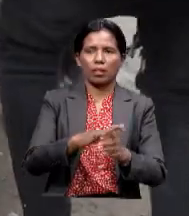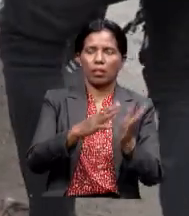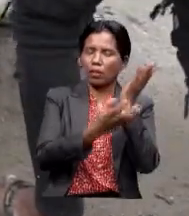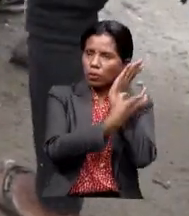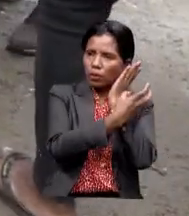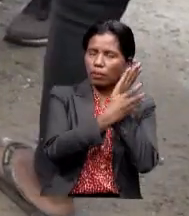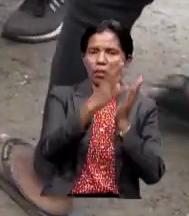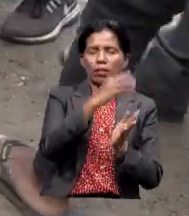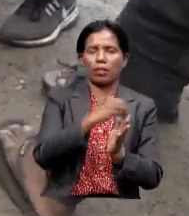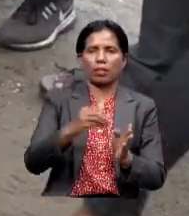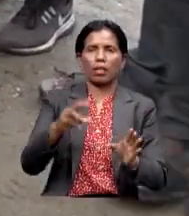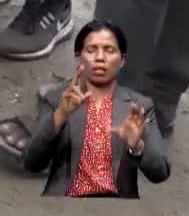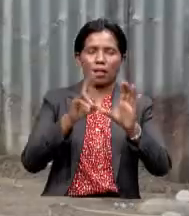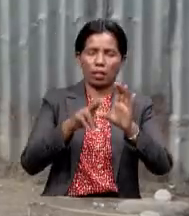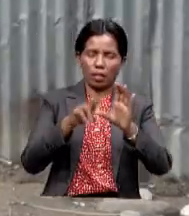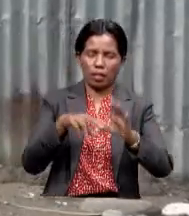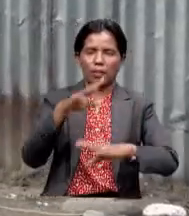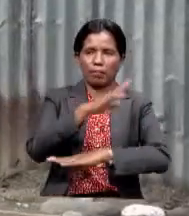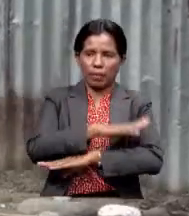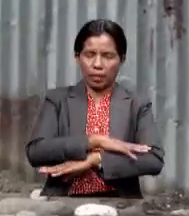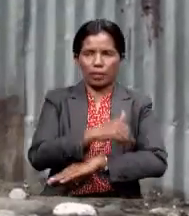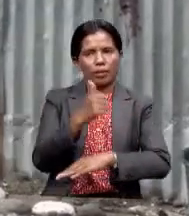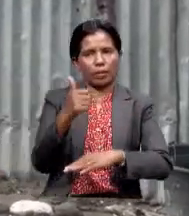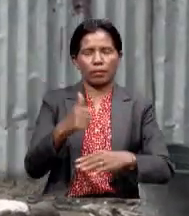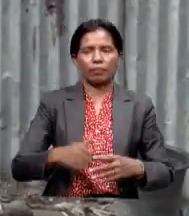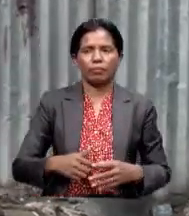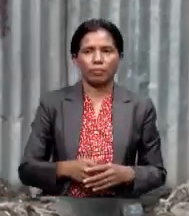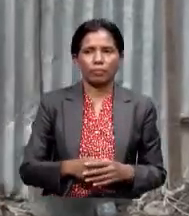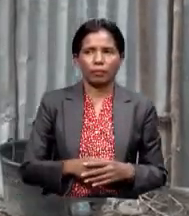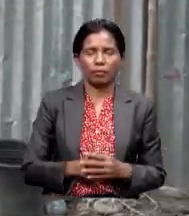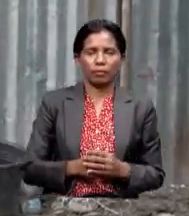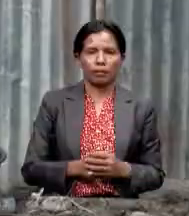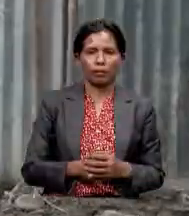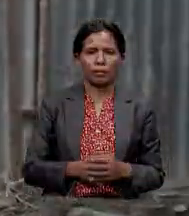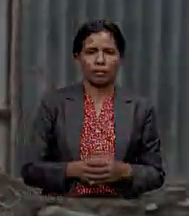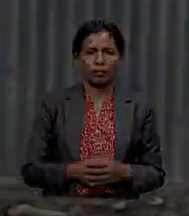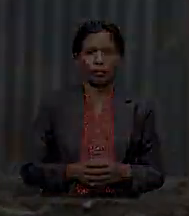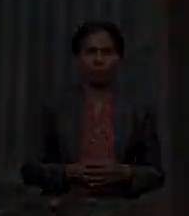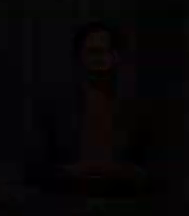cadeira, mesa no selutan. Zimi Fernandes, Marito da Costa, GMN.